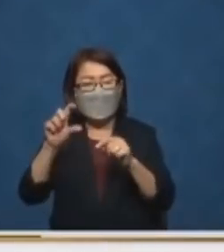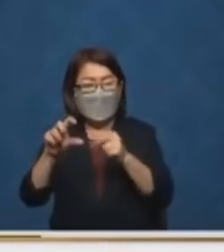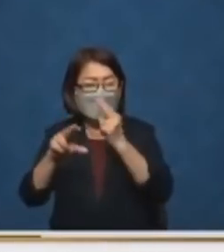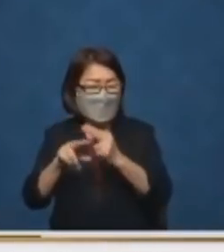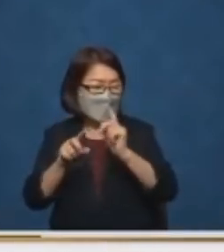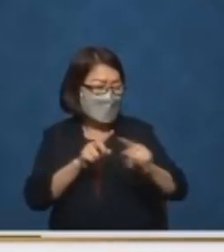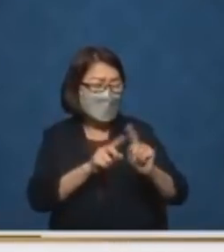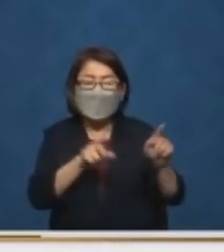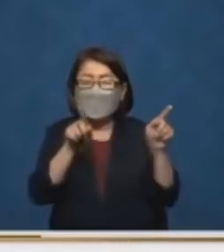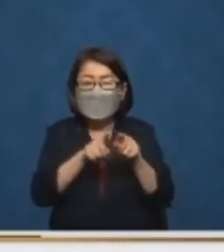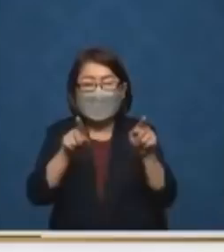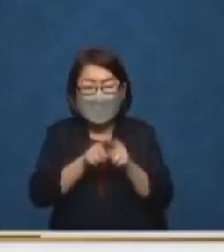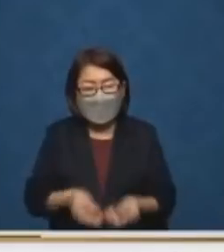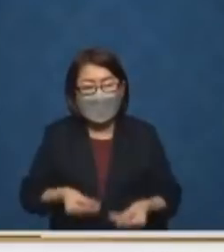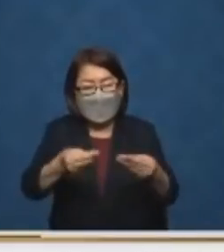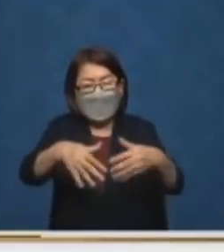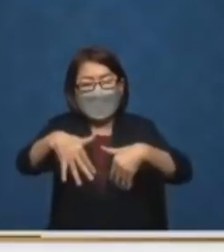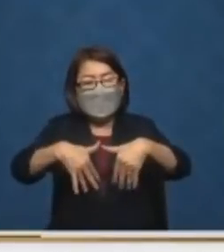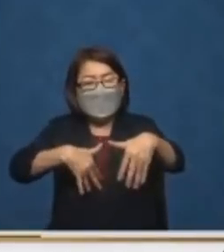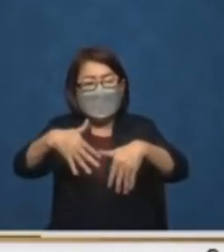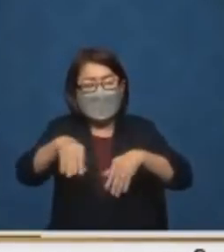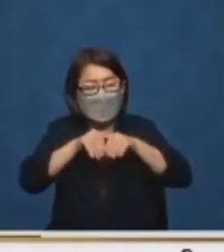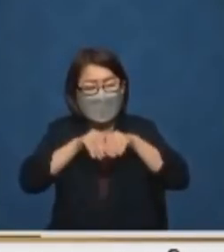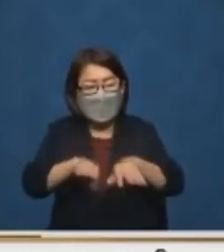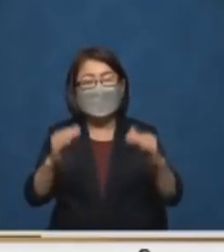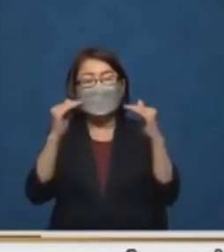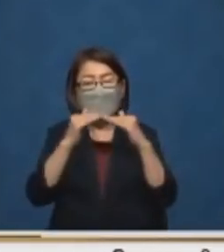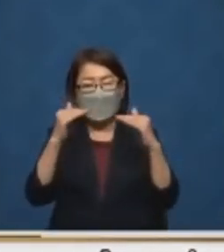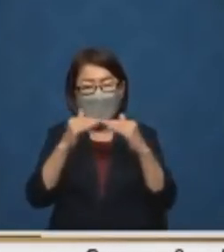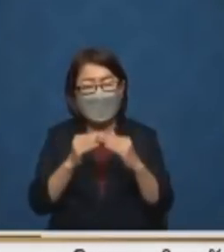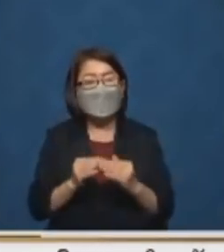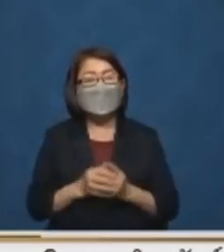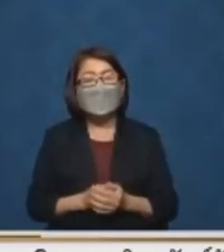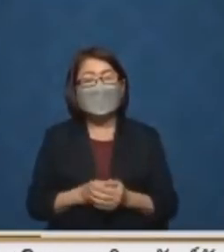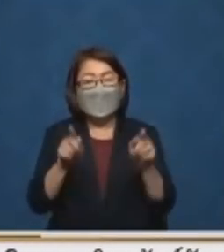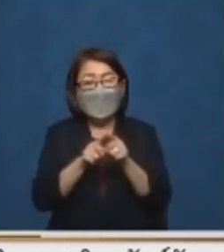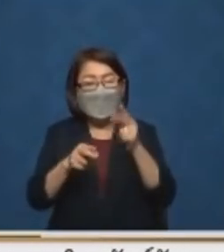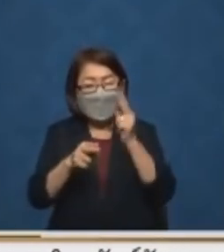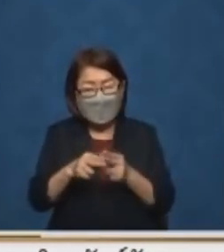เป็นวัคซีนทางเลือกให้กับพน้คนทine ได้อย่เทา เทรีกัเหมือนที่ปิบติต่อชี่โวัก